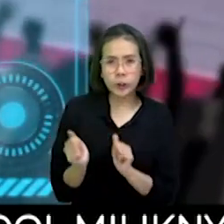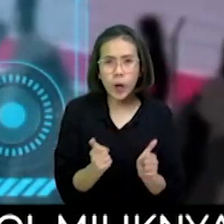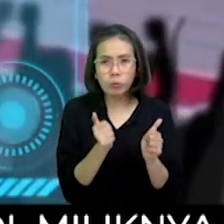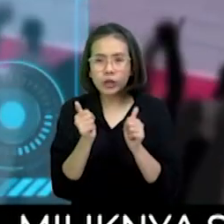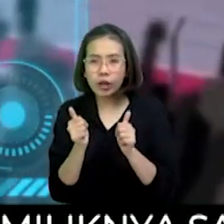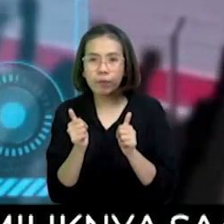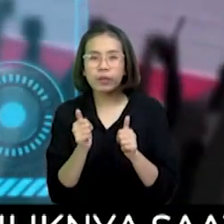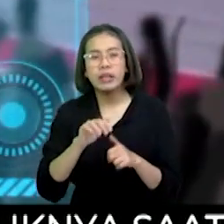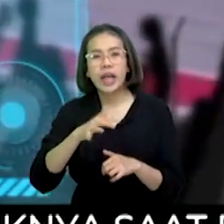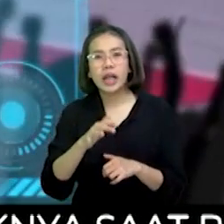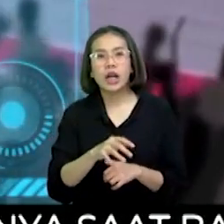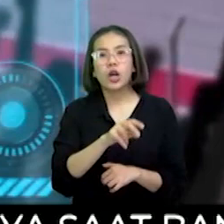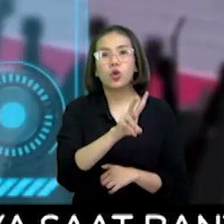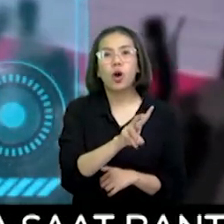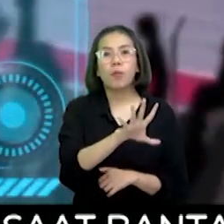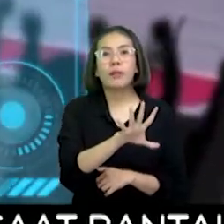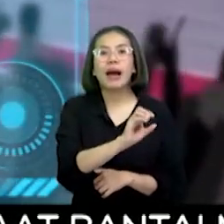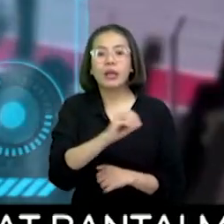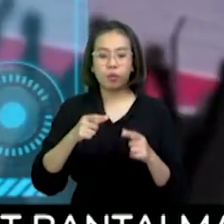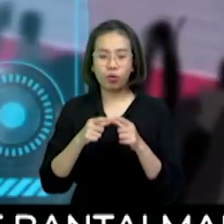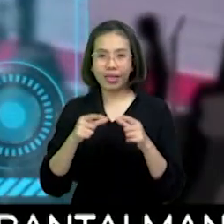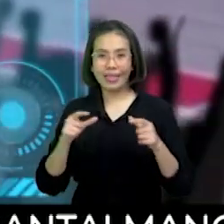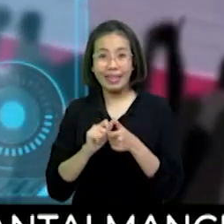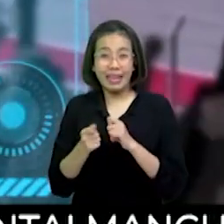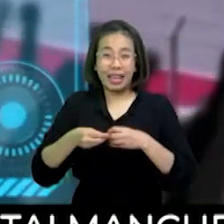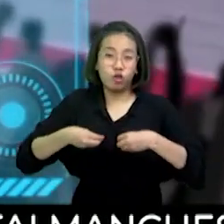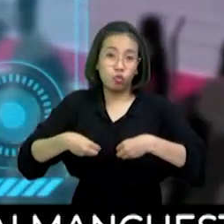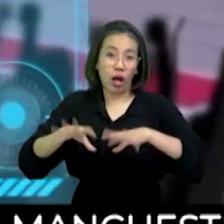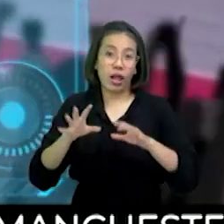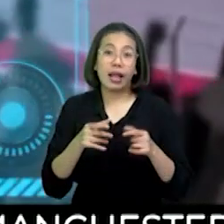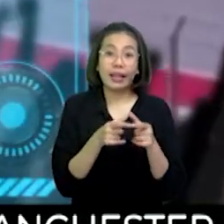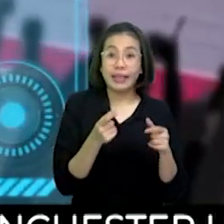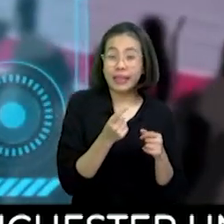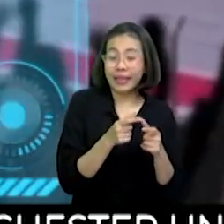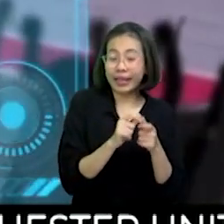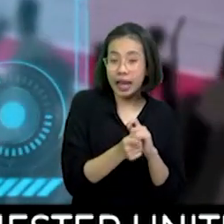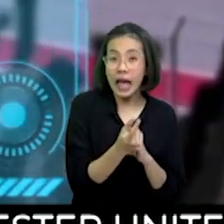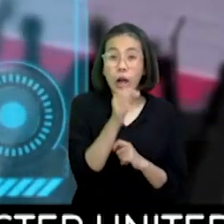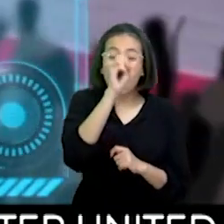sebanyak 25.000 tiket. Tiket yang paling murah dibanderol seharga